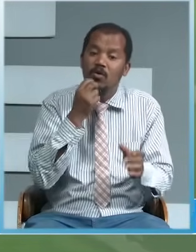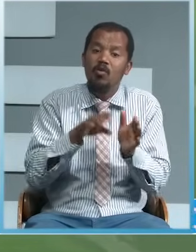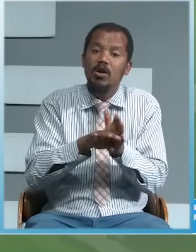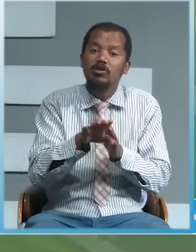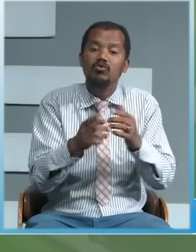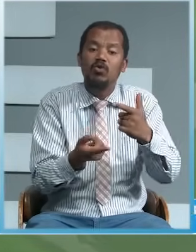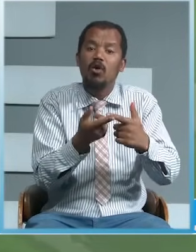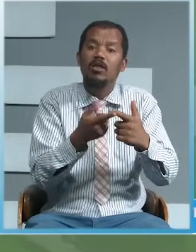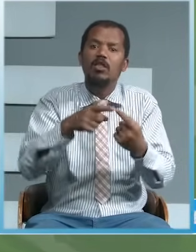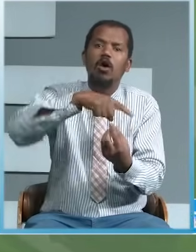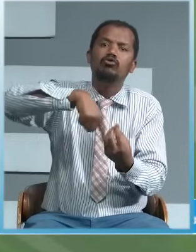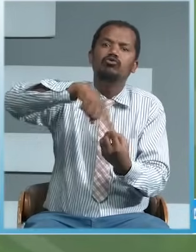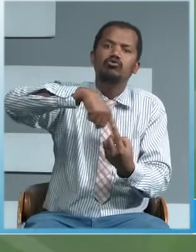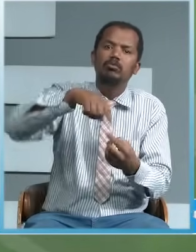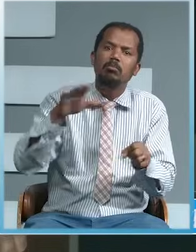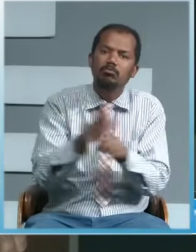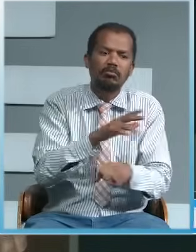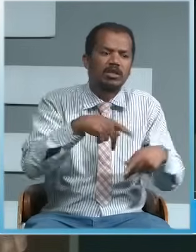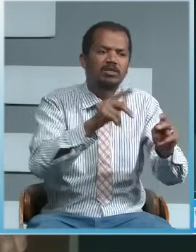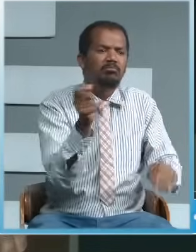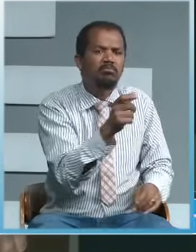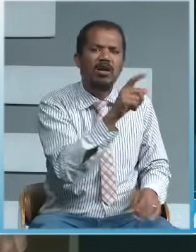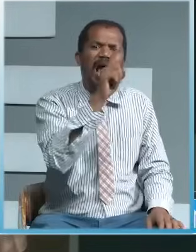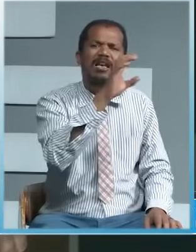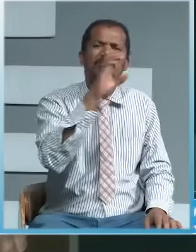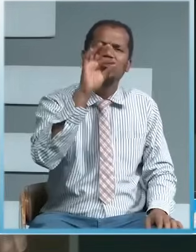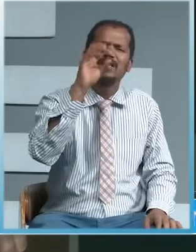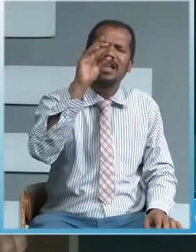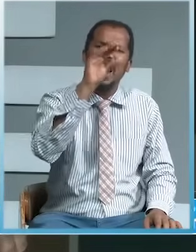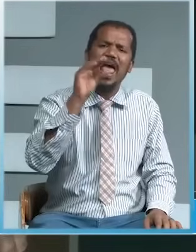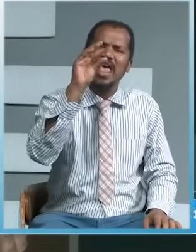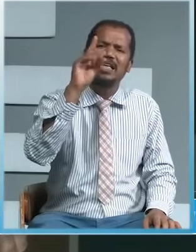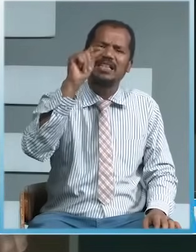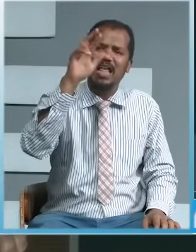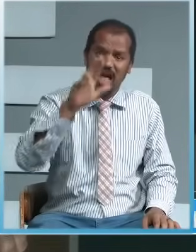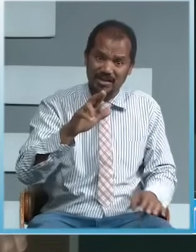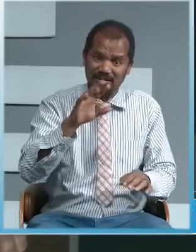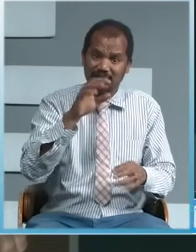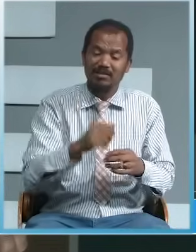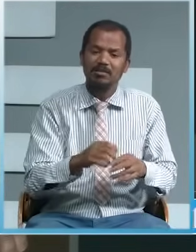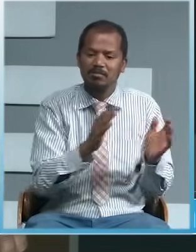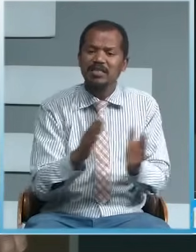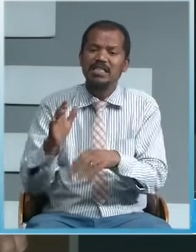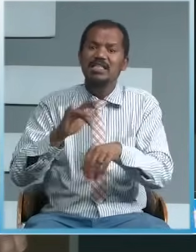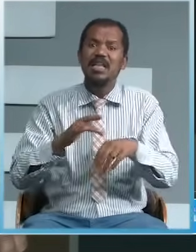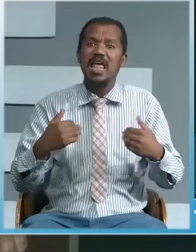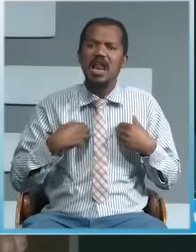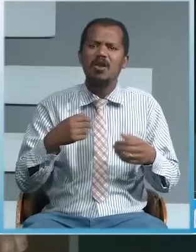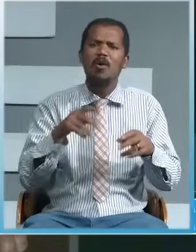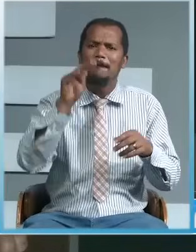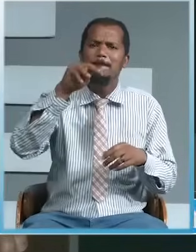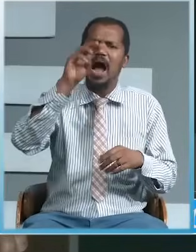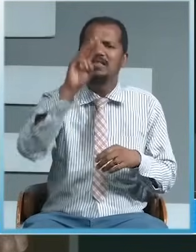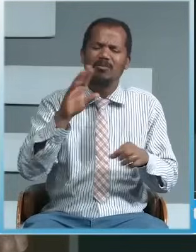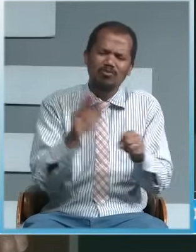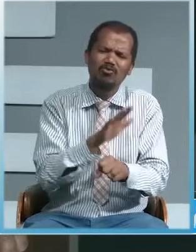ነገር ግን ወንዙ ለሁለተኛ ዙር በመሙላቱ በሰብል የተሸፈነ 190 ሄክታርን ጨምሮ በዝግጅት ላይ ያለው ማሳ